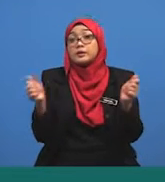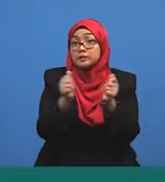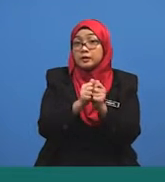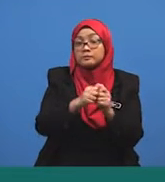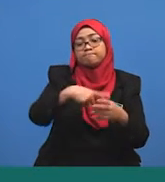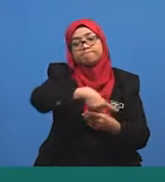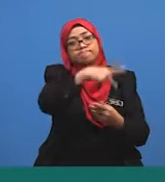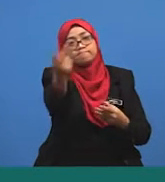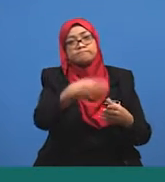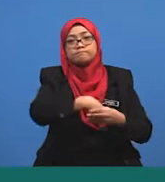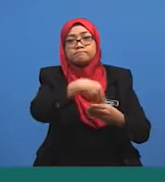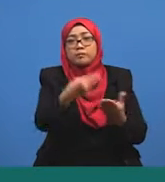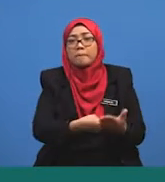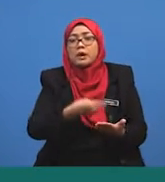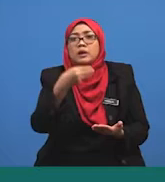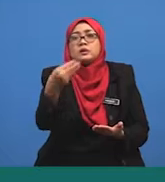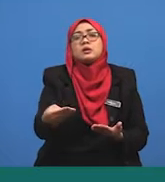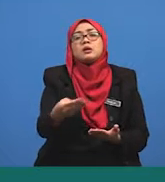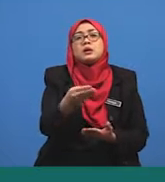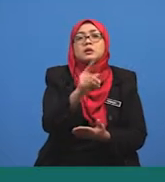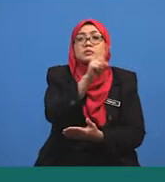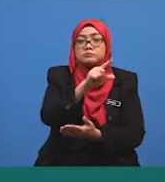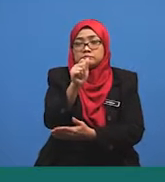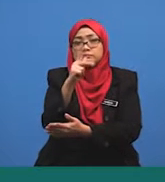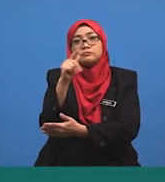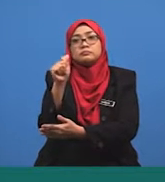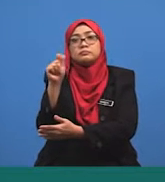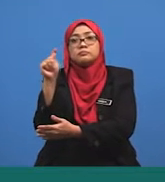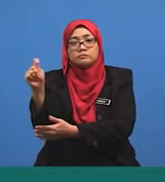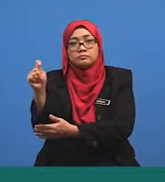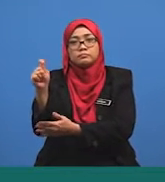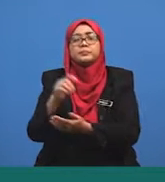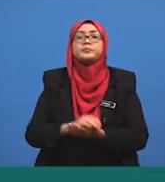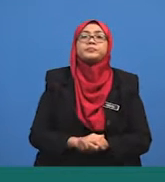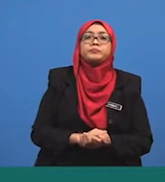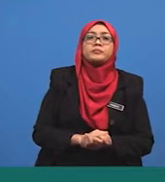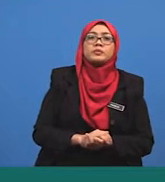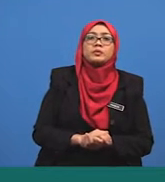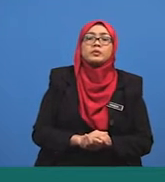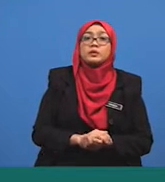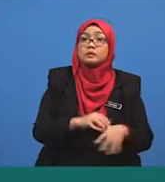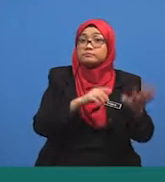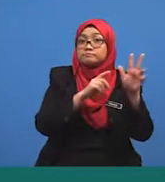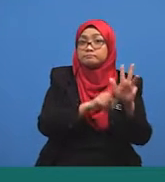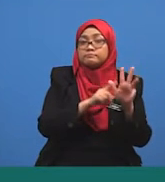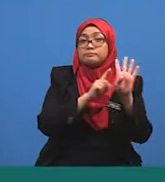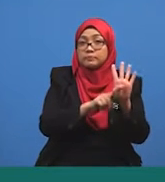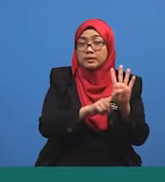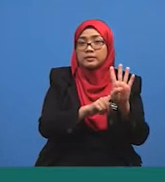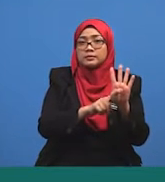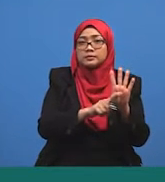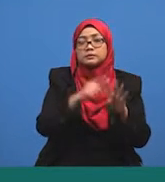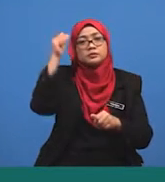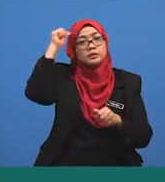mengeluarkan zakat, mengeluarkan sedekah dan sebagainya. Seterusnya yang keempat, kita perlu bermuhasabah dan